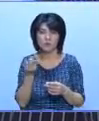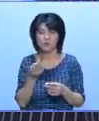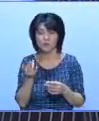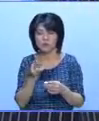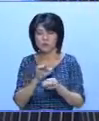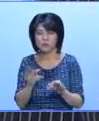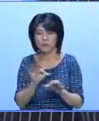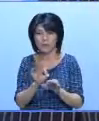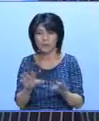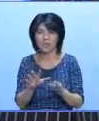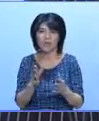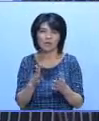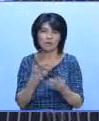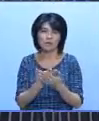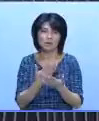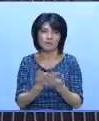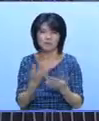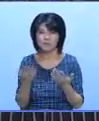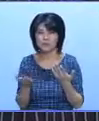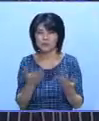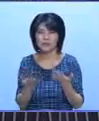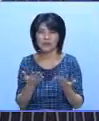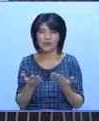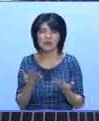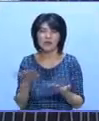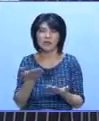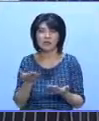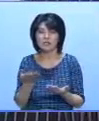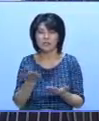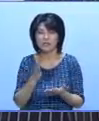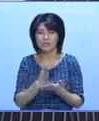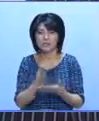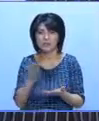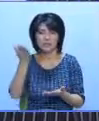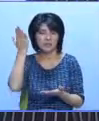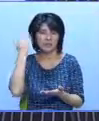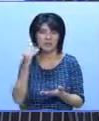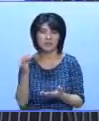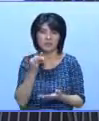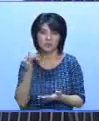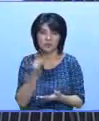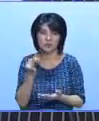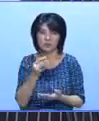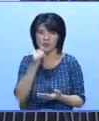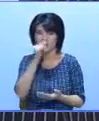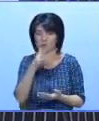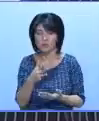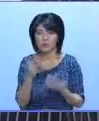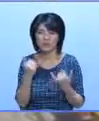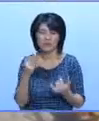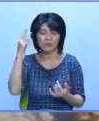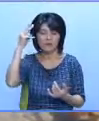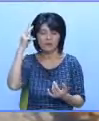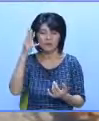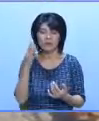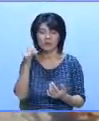ғаламдық деңгейдегі шығармалармен салыстыра отырып, әдеби сын пікір жаза білу керек. Соны біз әр сабақта сол дағдыларын дамыту керекпіз.